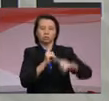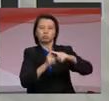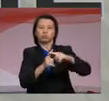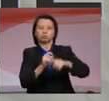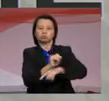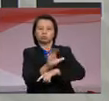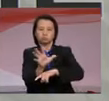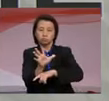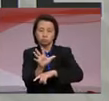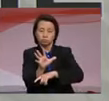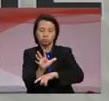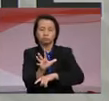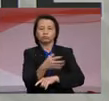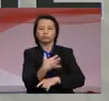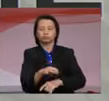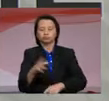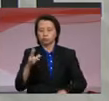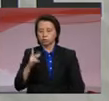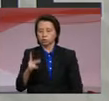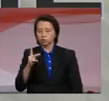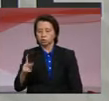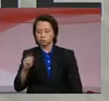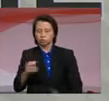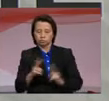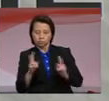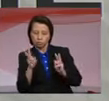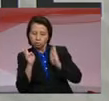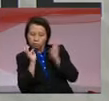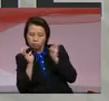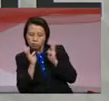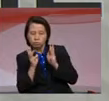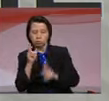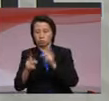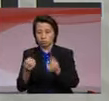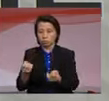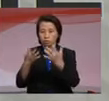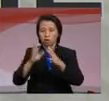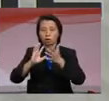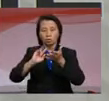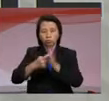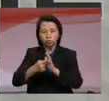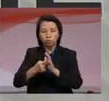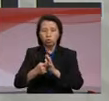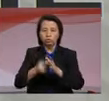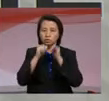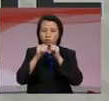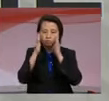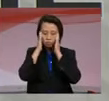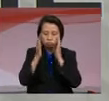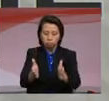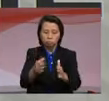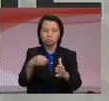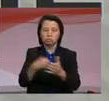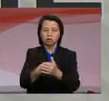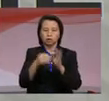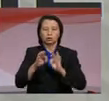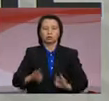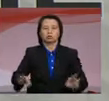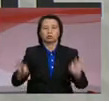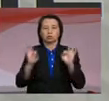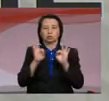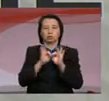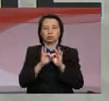COVID-19. Kementerian Kesihatan amat bimbang bahawa orang ramai mulai tidak memberi perhatian kepada